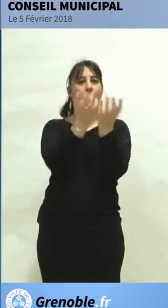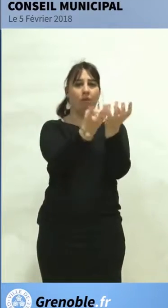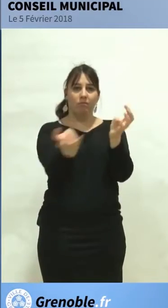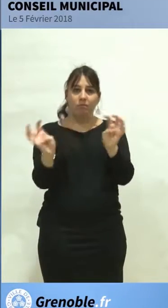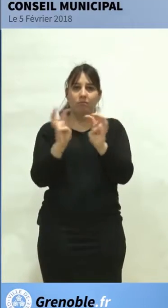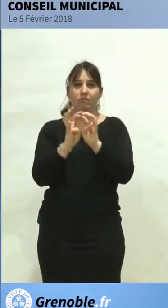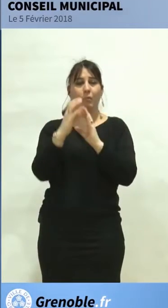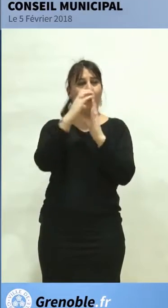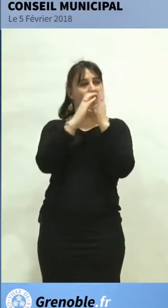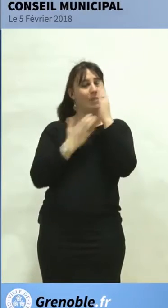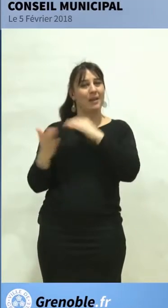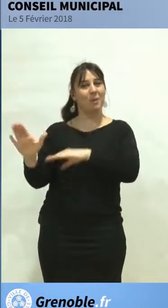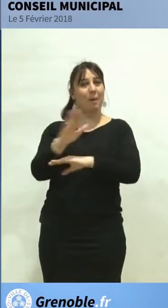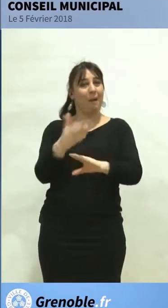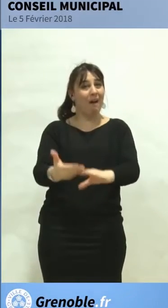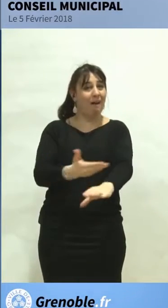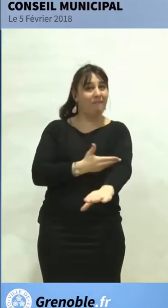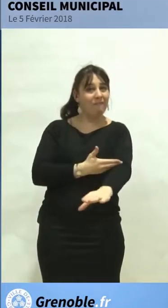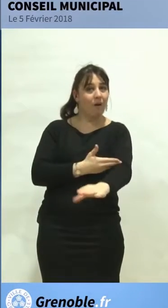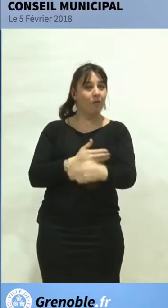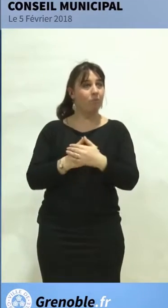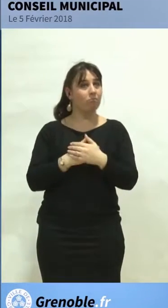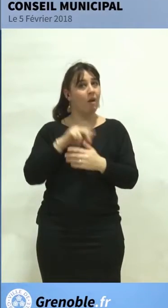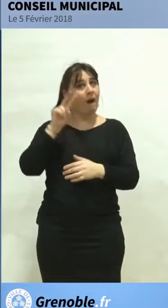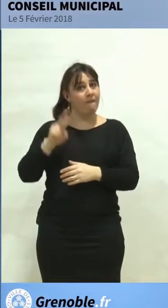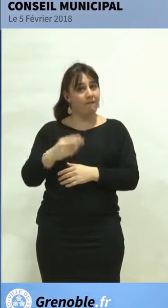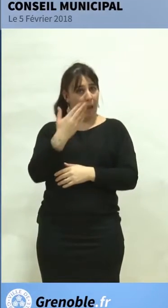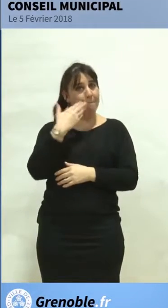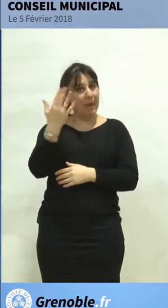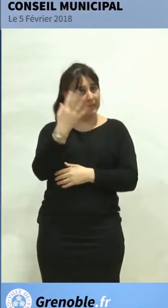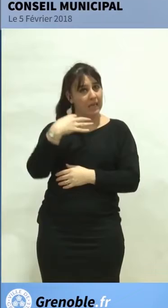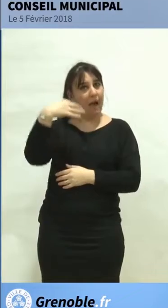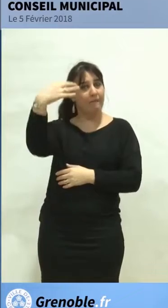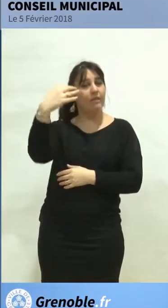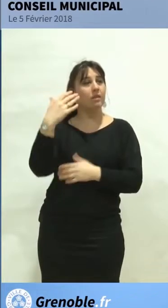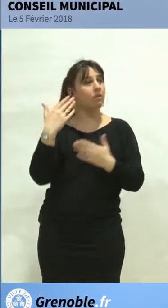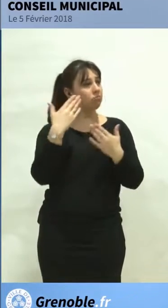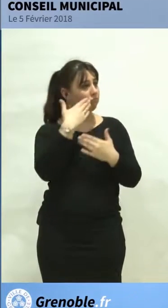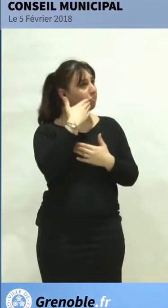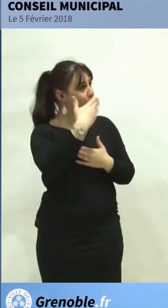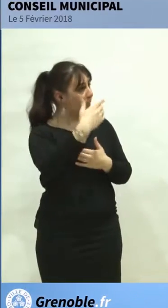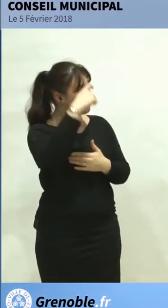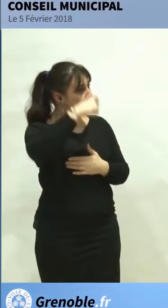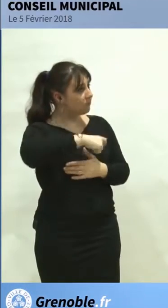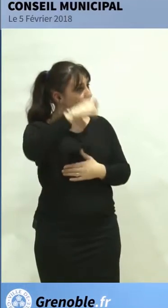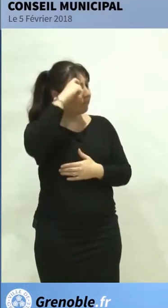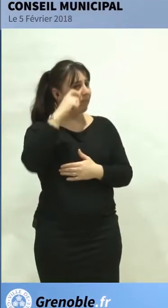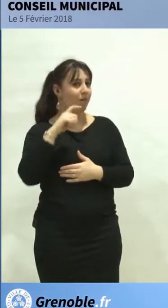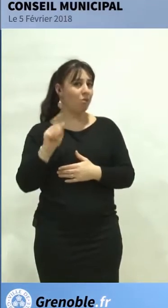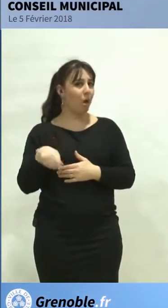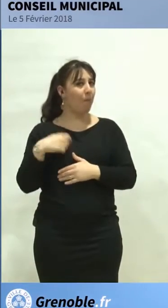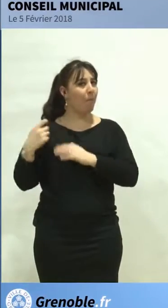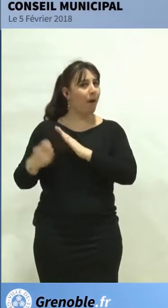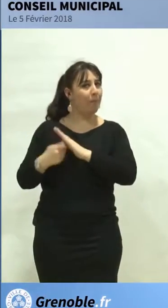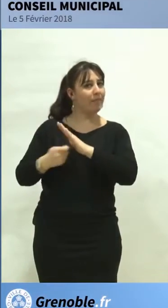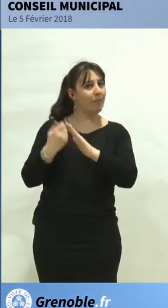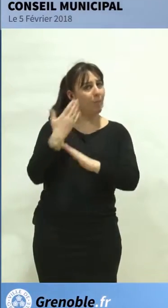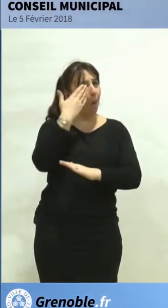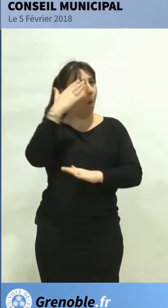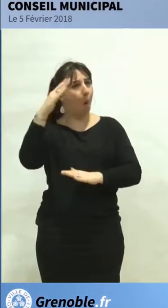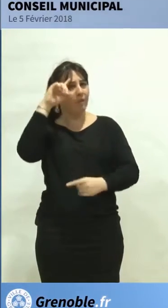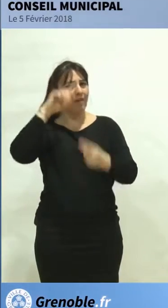présenter cette délibération. Alors nous la remercions de cette démarche qui pourrait être peut-être plus souvent reprise sur d'autres